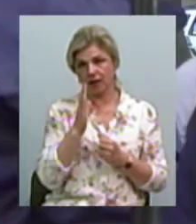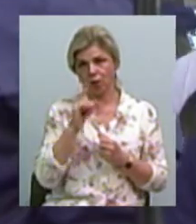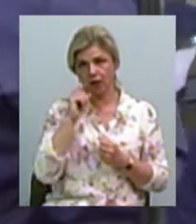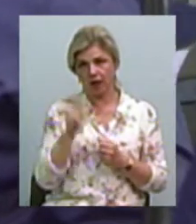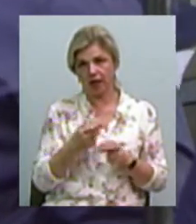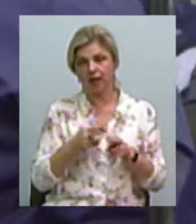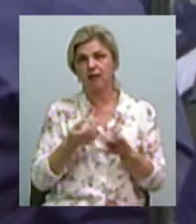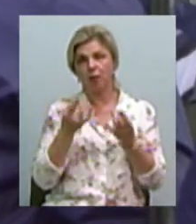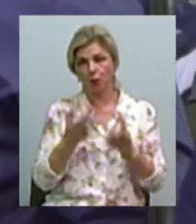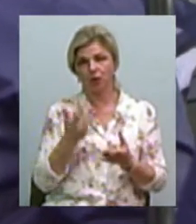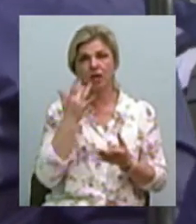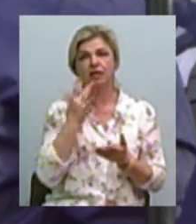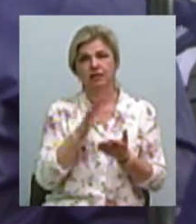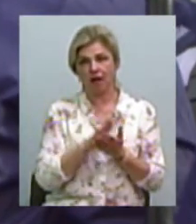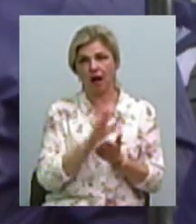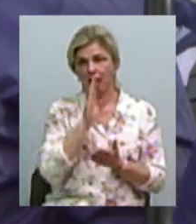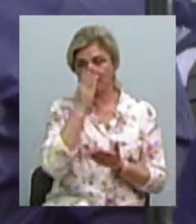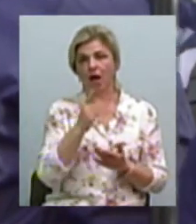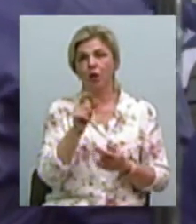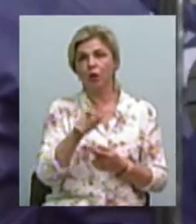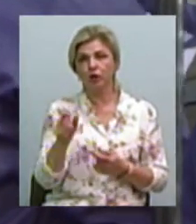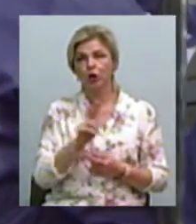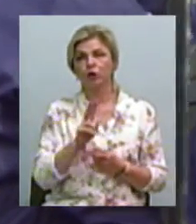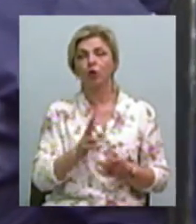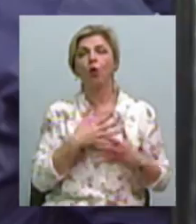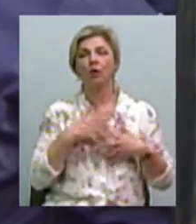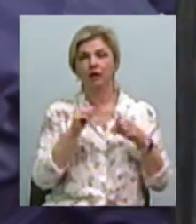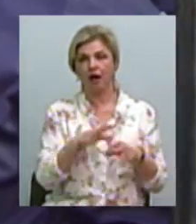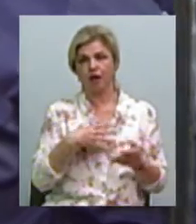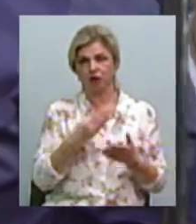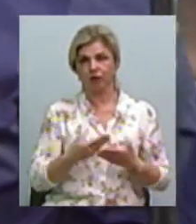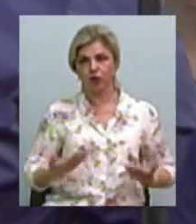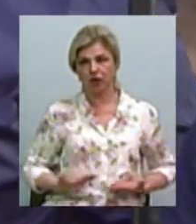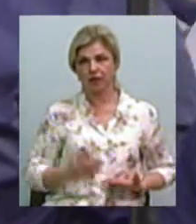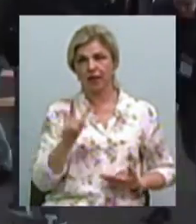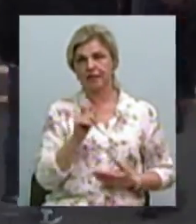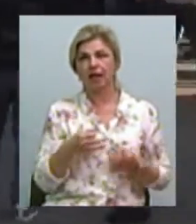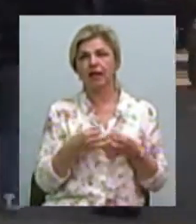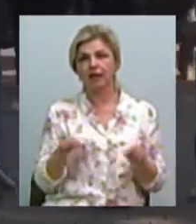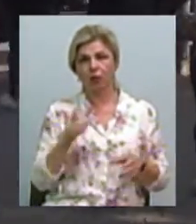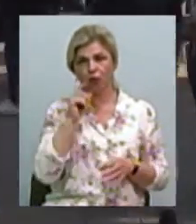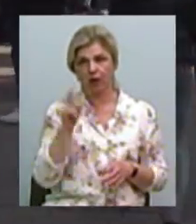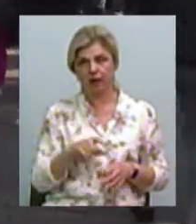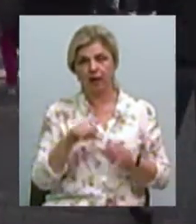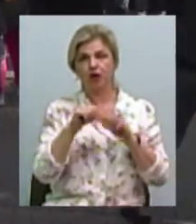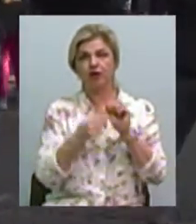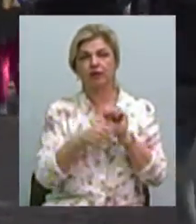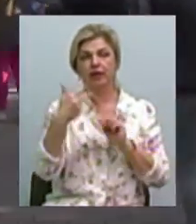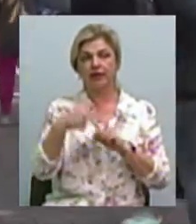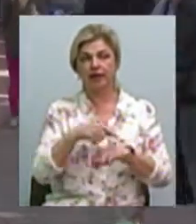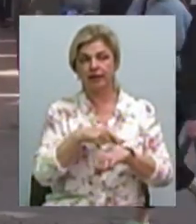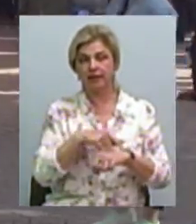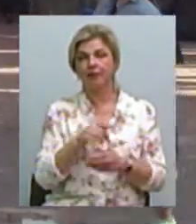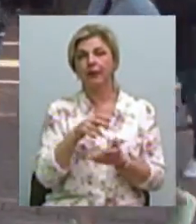просто зрада. Зрада людей, які поклали своє життя за незалежність України. О 16:30 лист